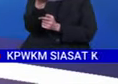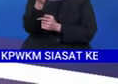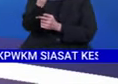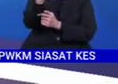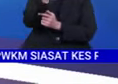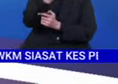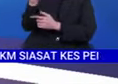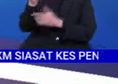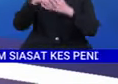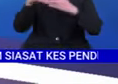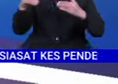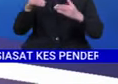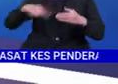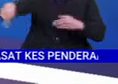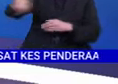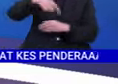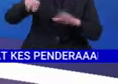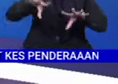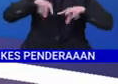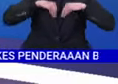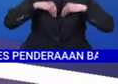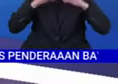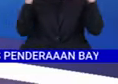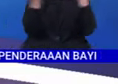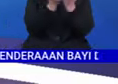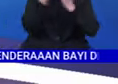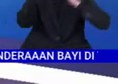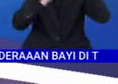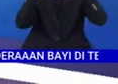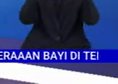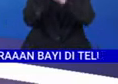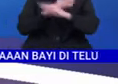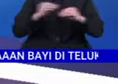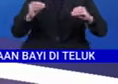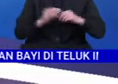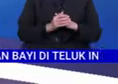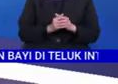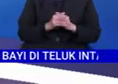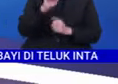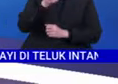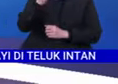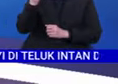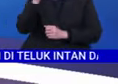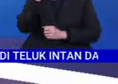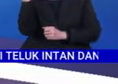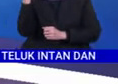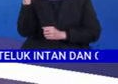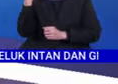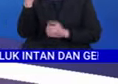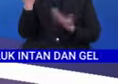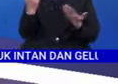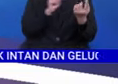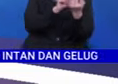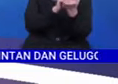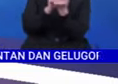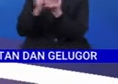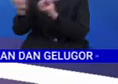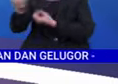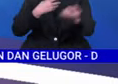10.000 Ringgit disambut baik oleh keluarga Malaysia this Rawa hasil tinjauan arti m disekitar kucing raterate ditemui